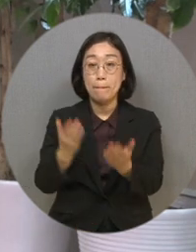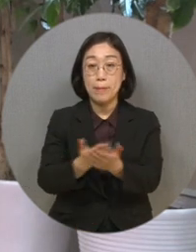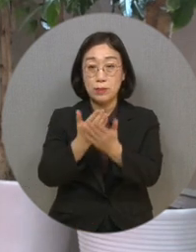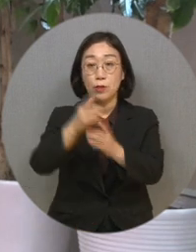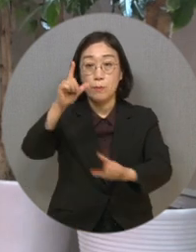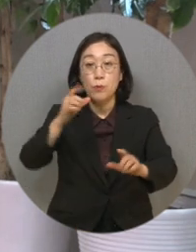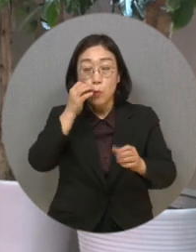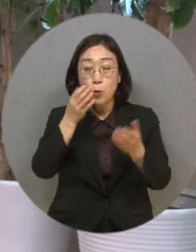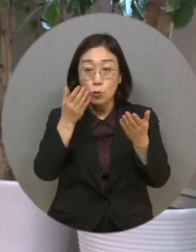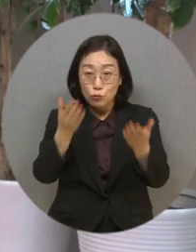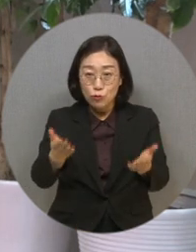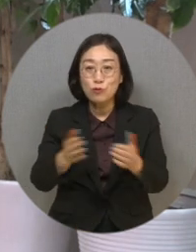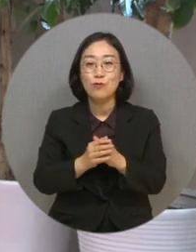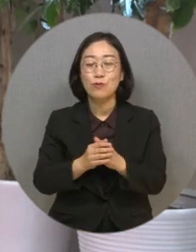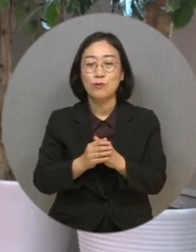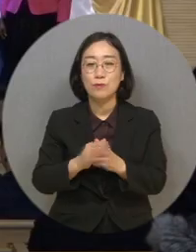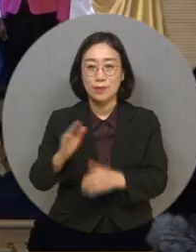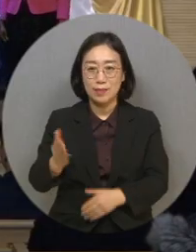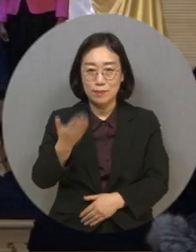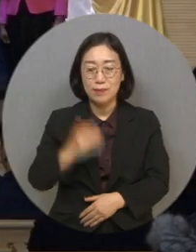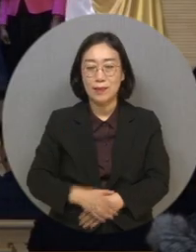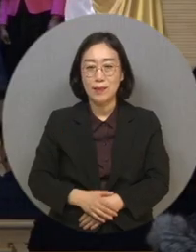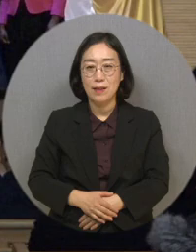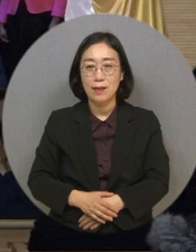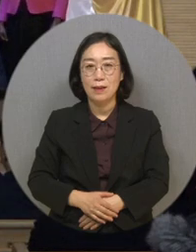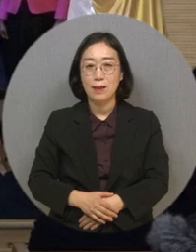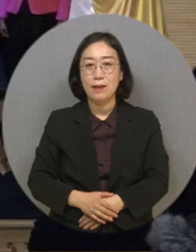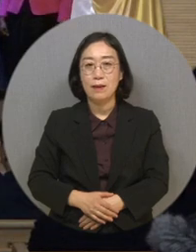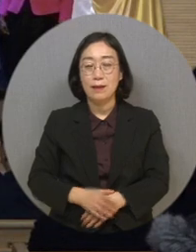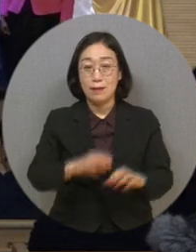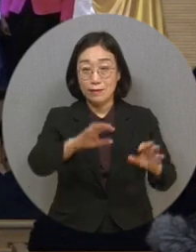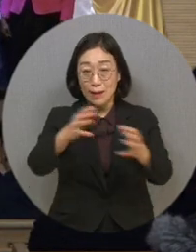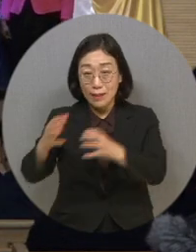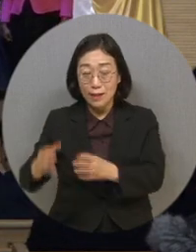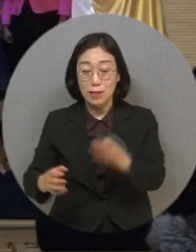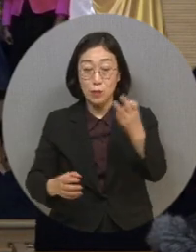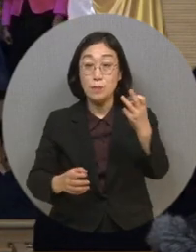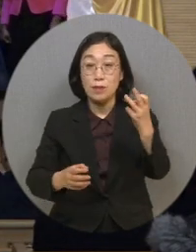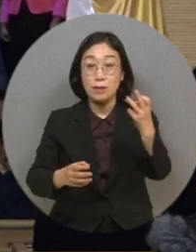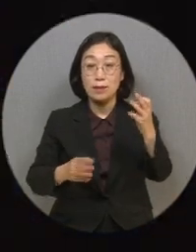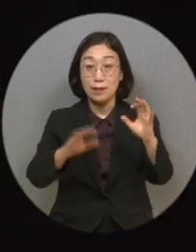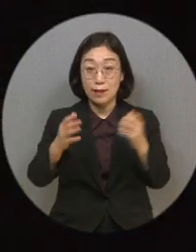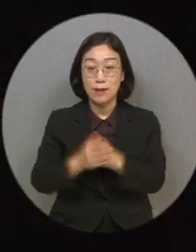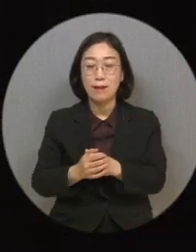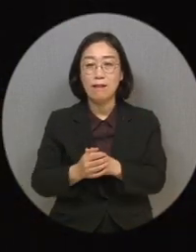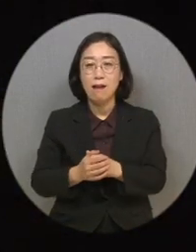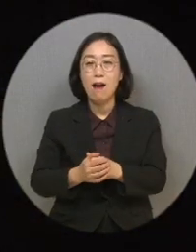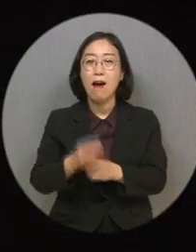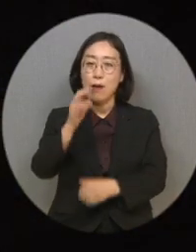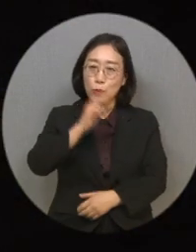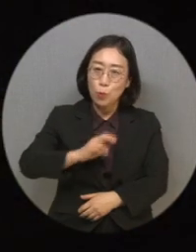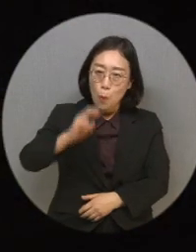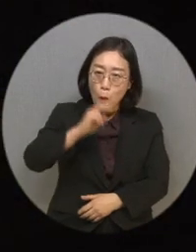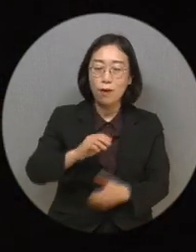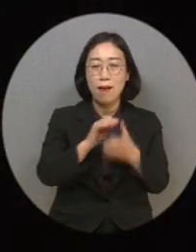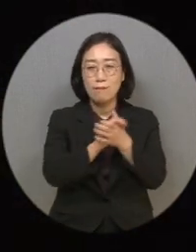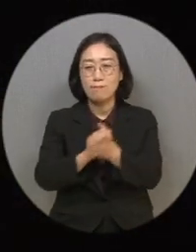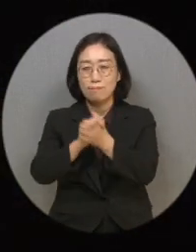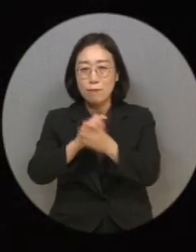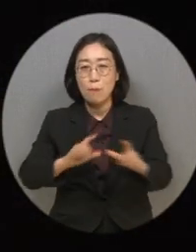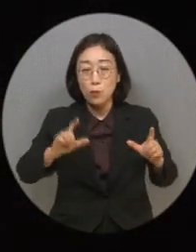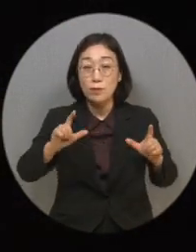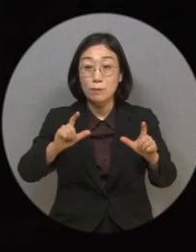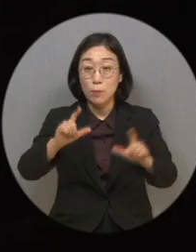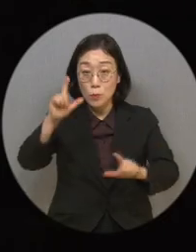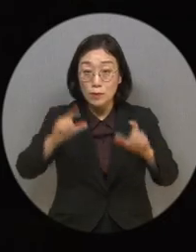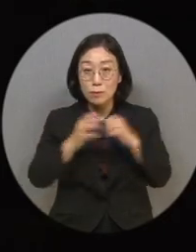모습 보여드리는 법인이 되도록 하겠습니다. 13개국 외국인 이민자들의 합창과 함께 밝게 성장해온 재단의 20년의